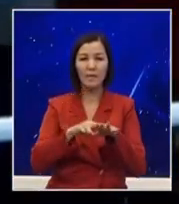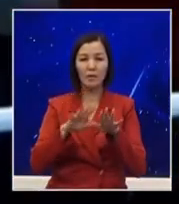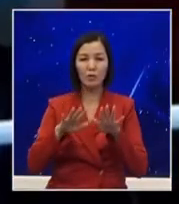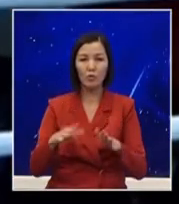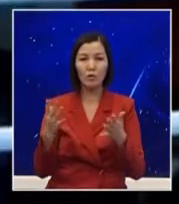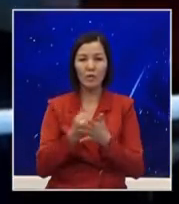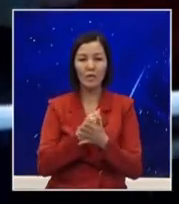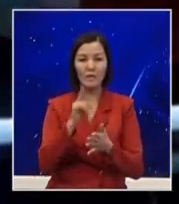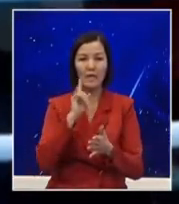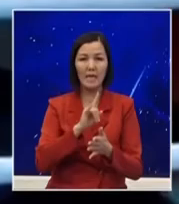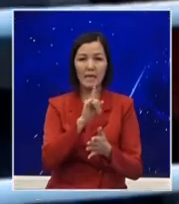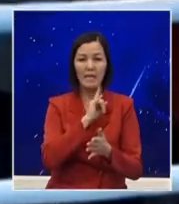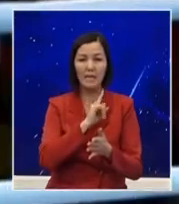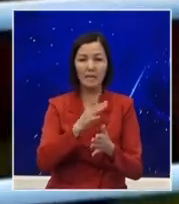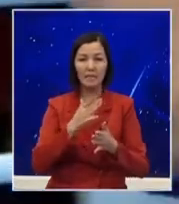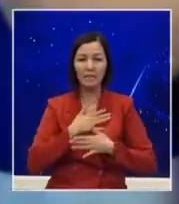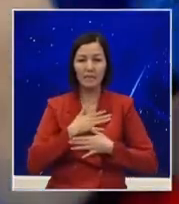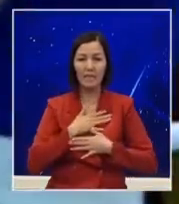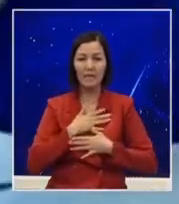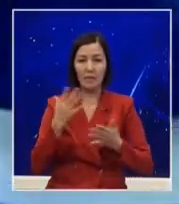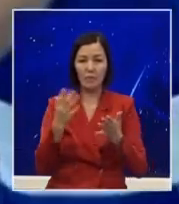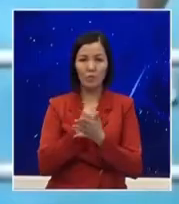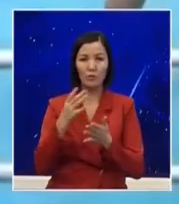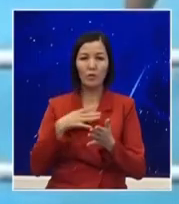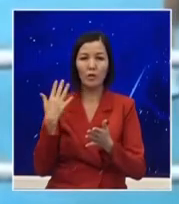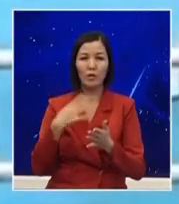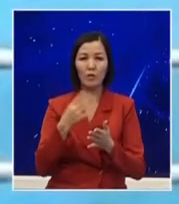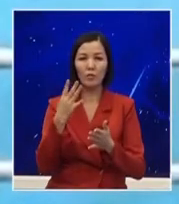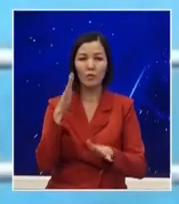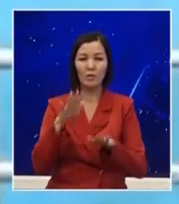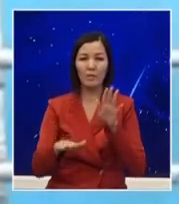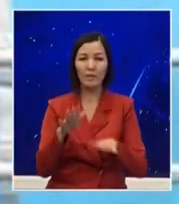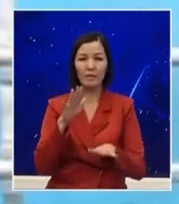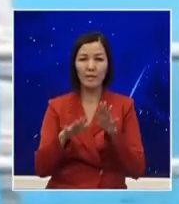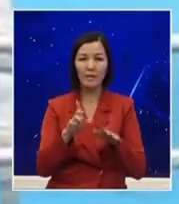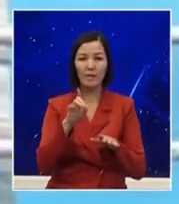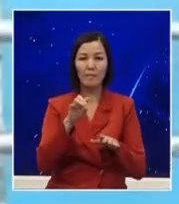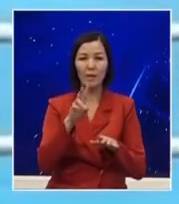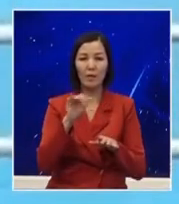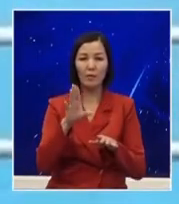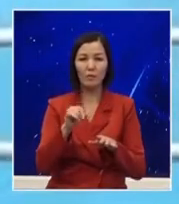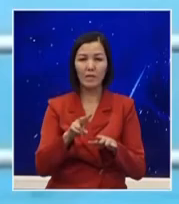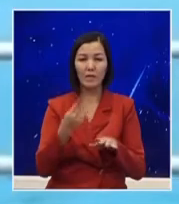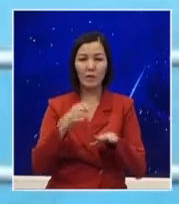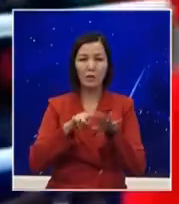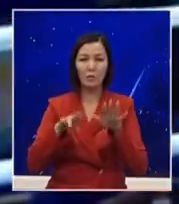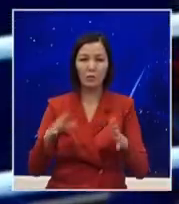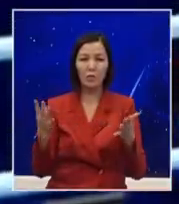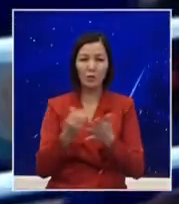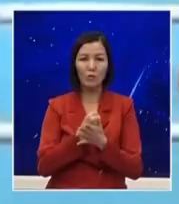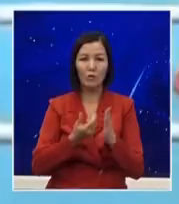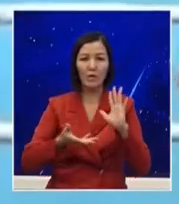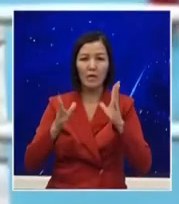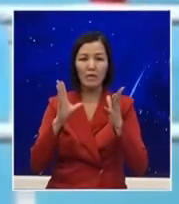тұтса, әйелдер арасында да жерлестеріміз жүлдесіз қалған жоқ. 54 келіде күш қарымын сынаған балауса Мұздыман екінші